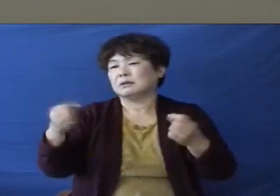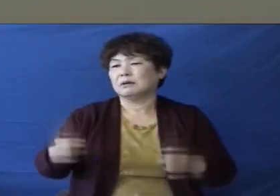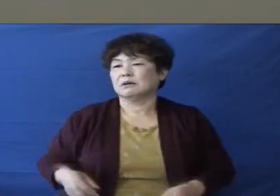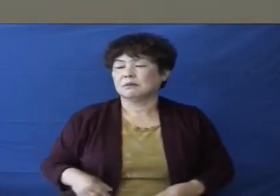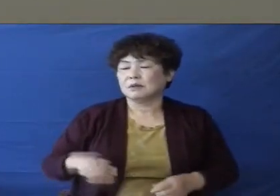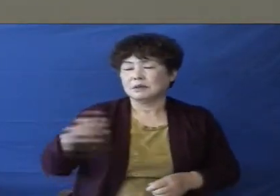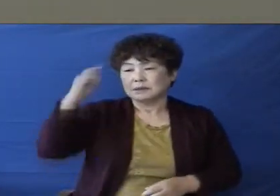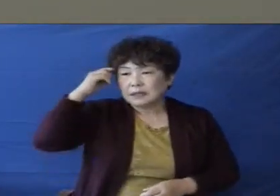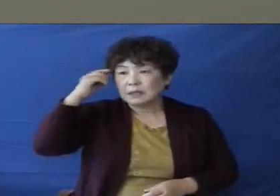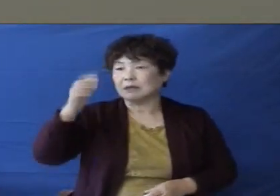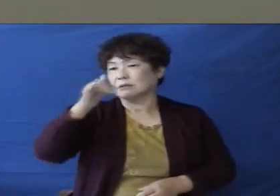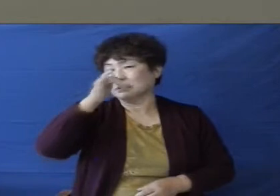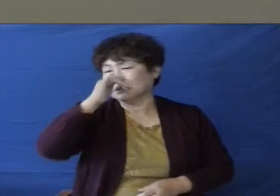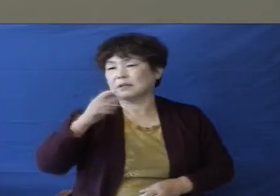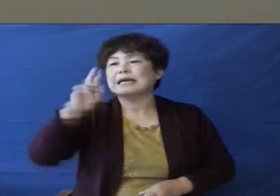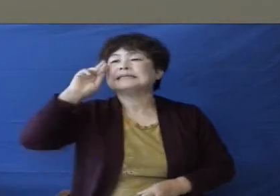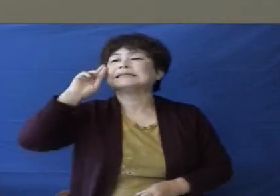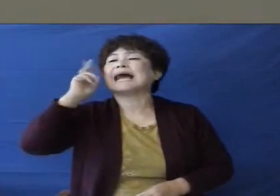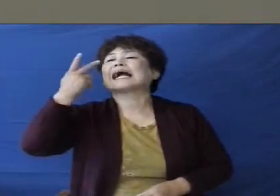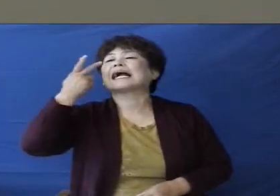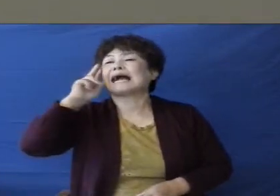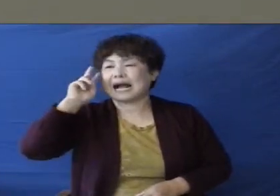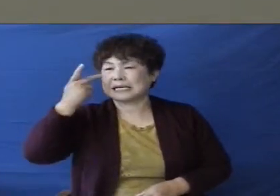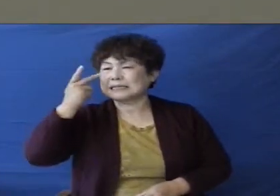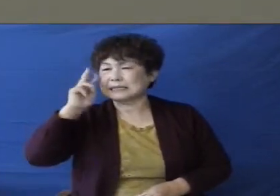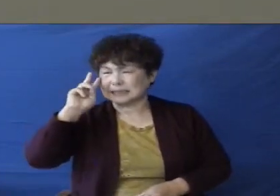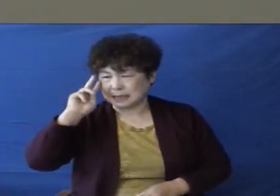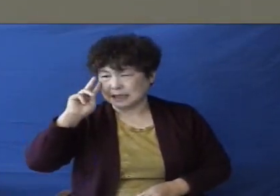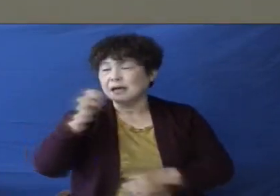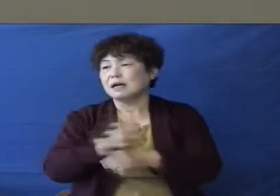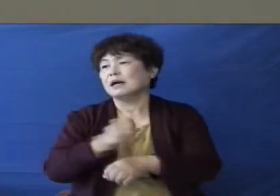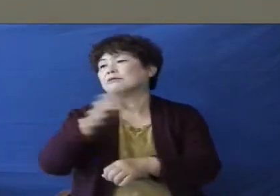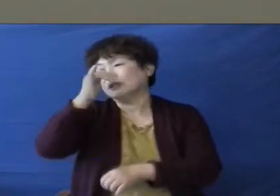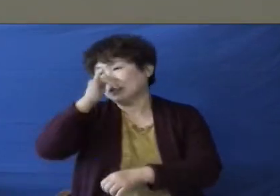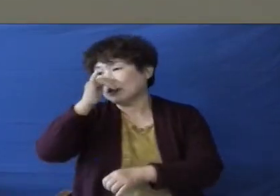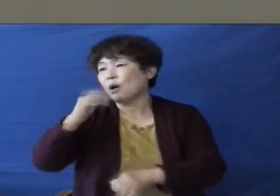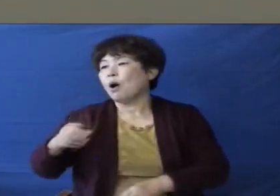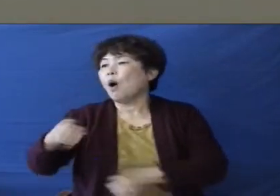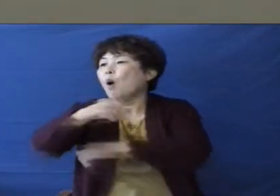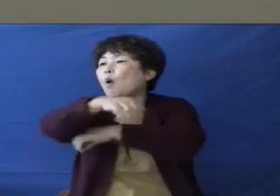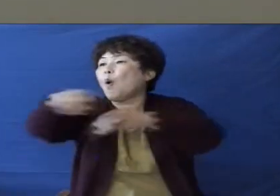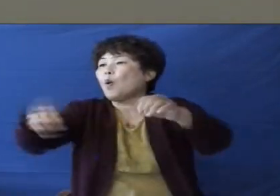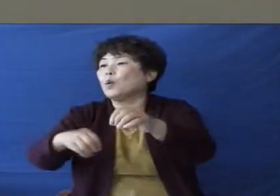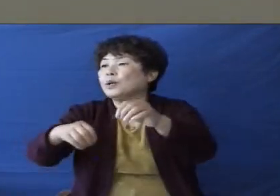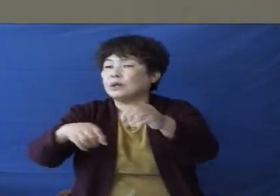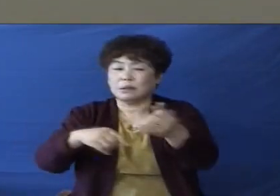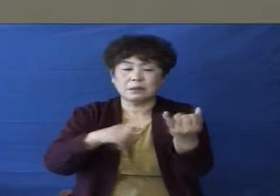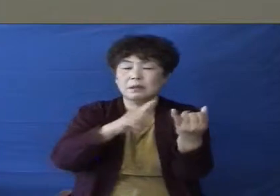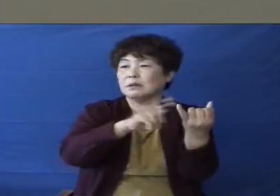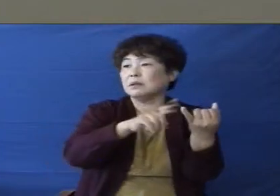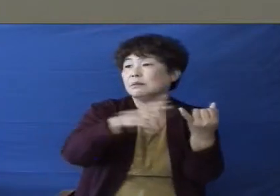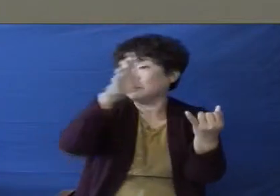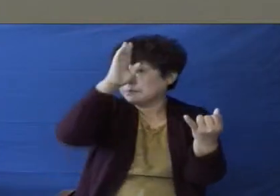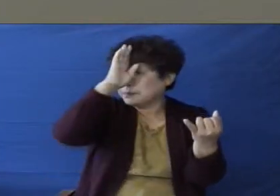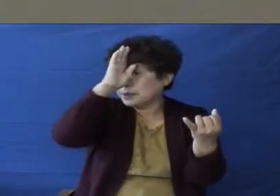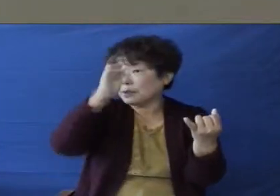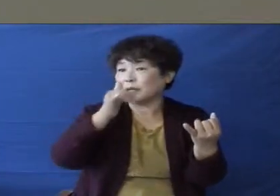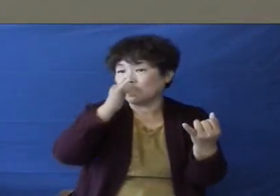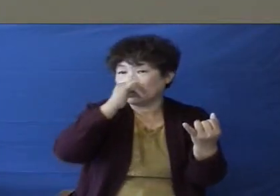수 있게 해 달라고 그렇게 하나님을 간절하게 사모하는 2 오이는 아브라함의 딸이라고 하는 아